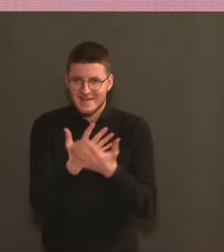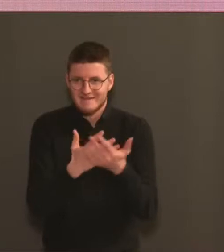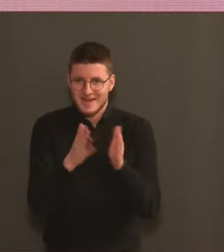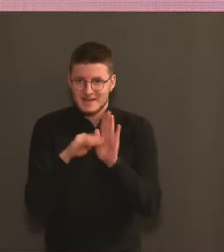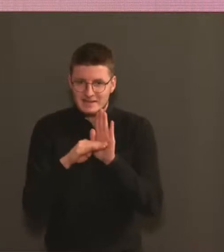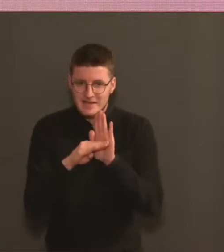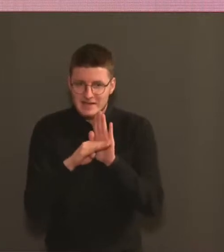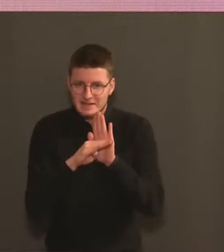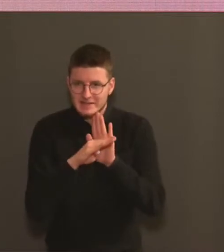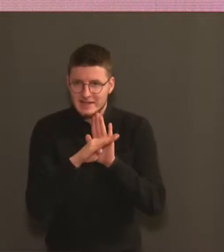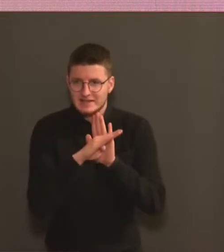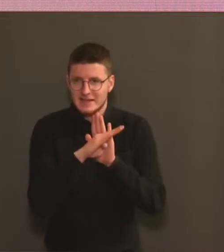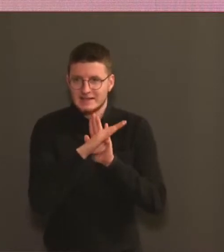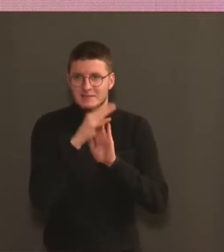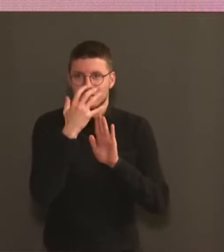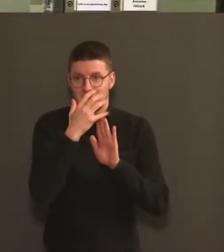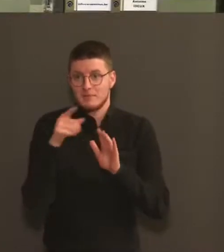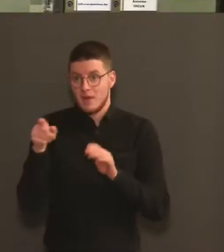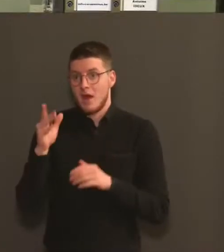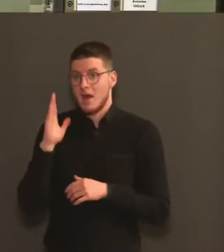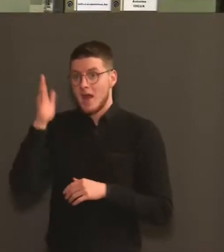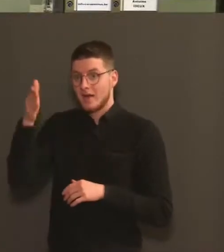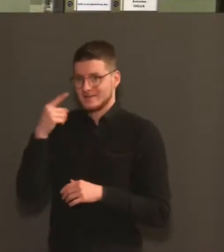ja, komt wat later.